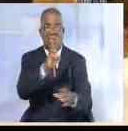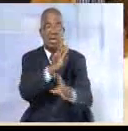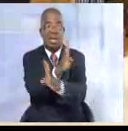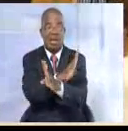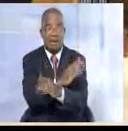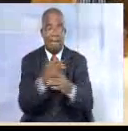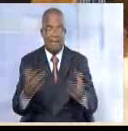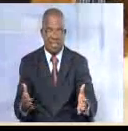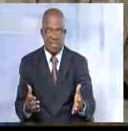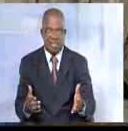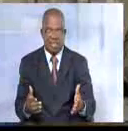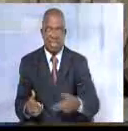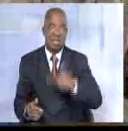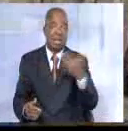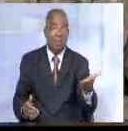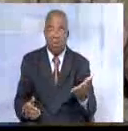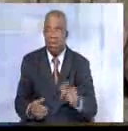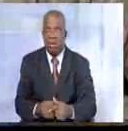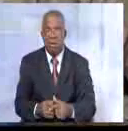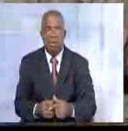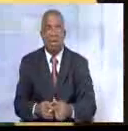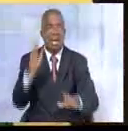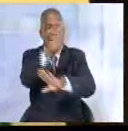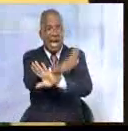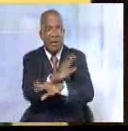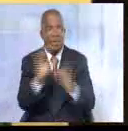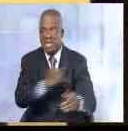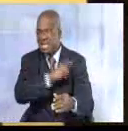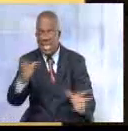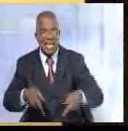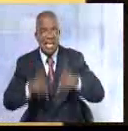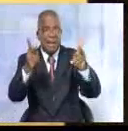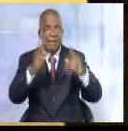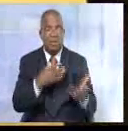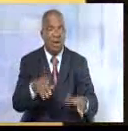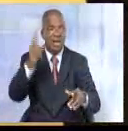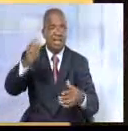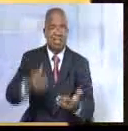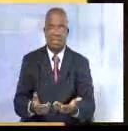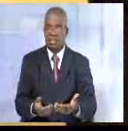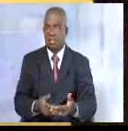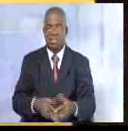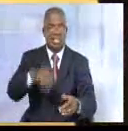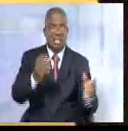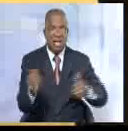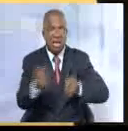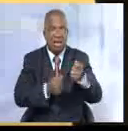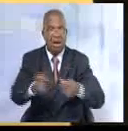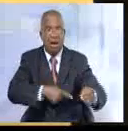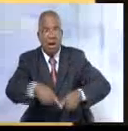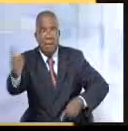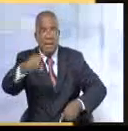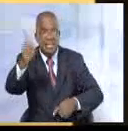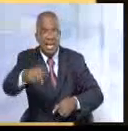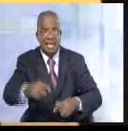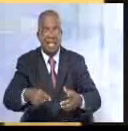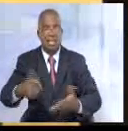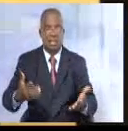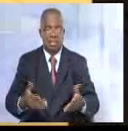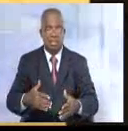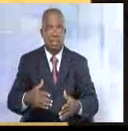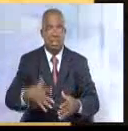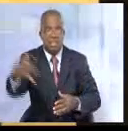des peules dedans. Oui, il y avait des peules. Parlez à vos frères, à vos enfants, parce que cela est mauvais et